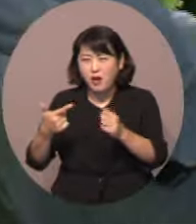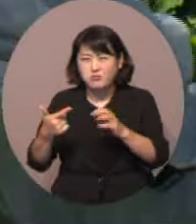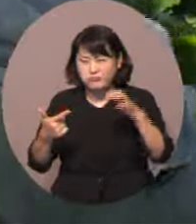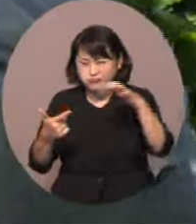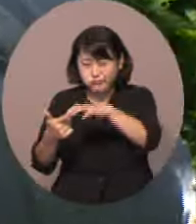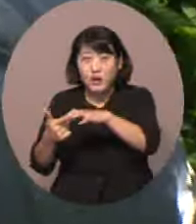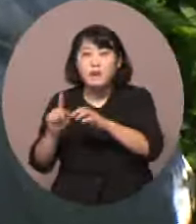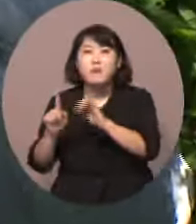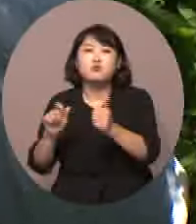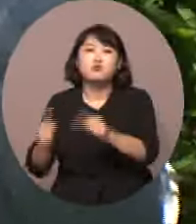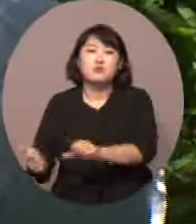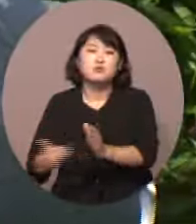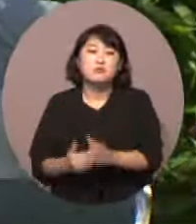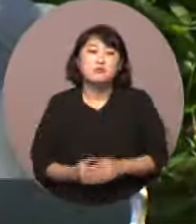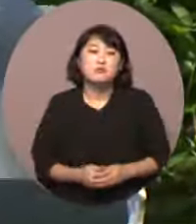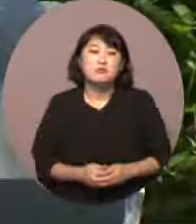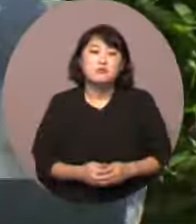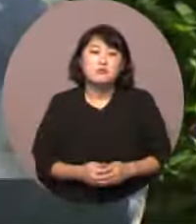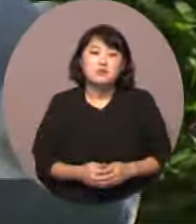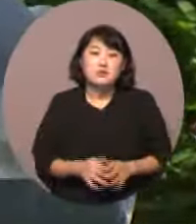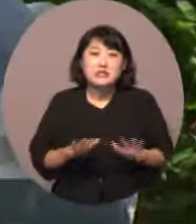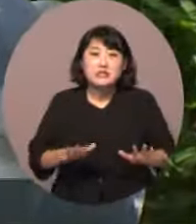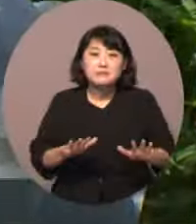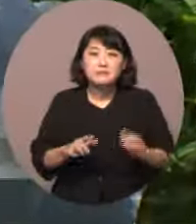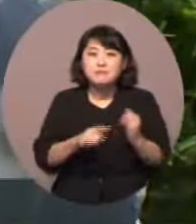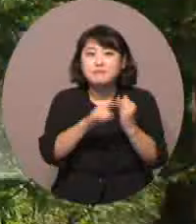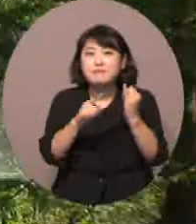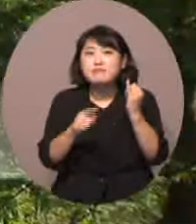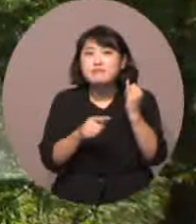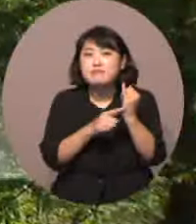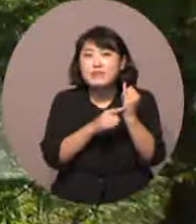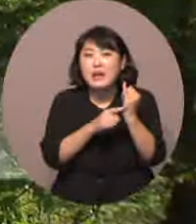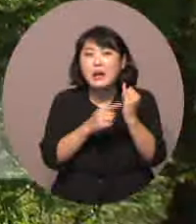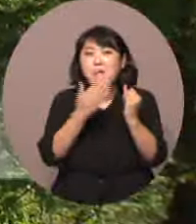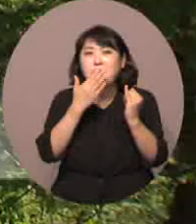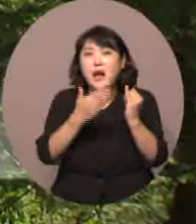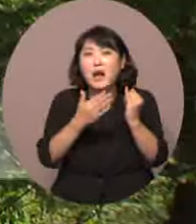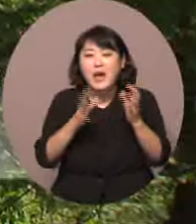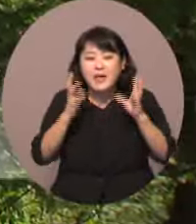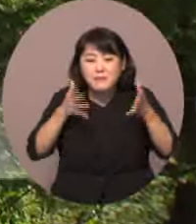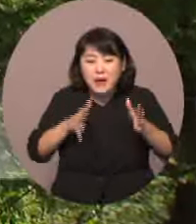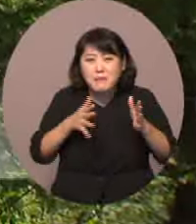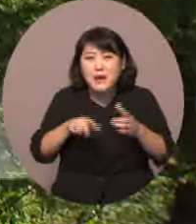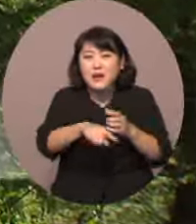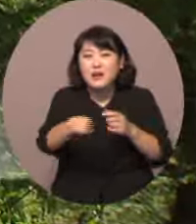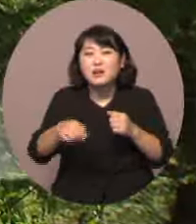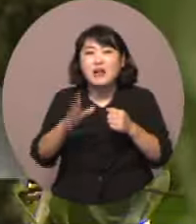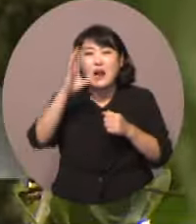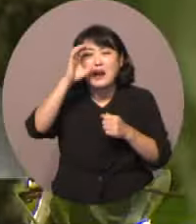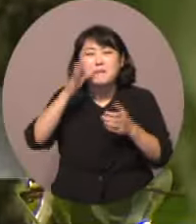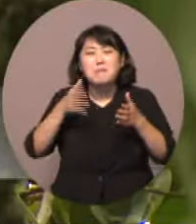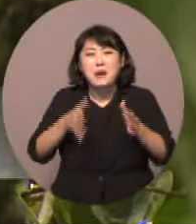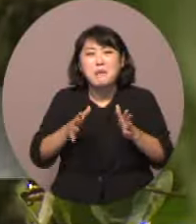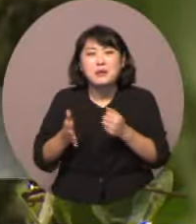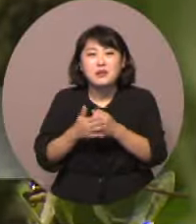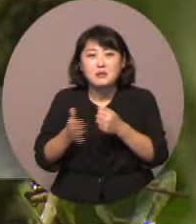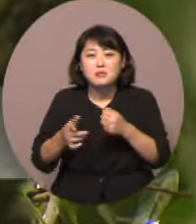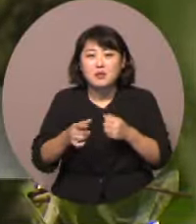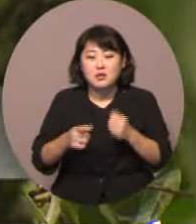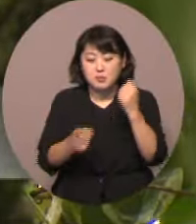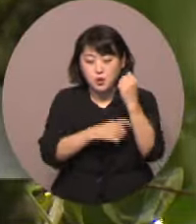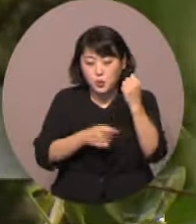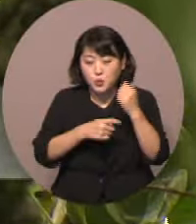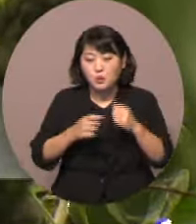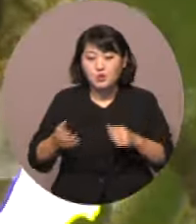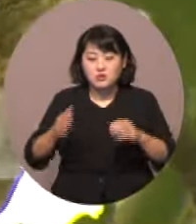추석을 보며 앞둔 지금이 벌들이 먹 활동을 왕성하게 하는 산기기 때문에 특히 벌초나 성를 가